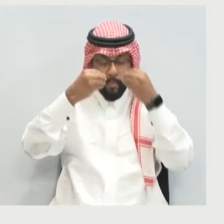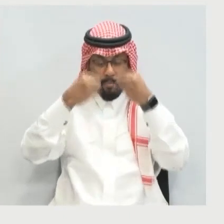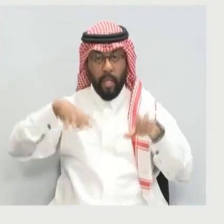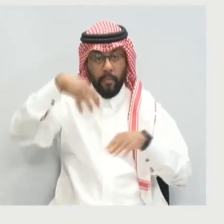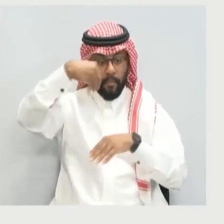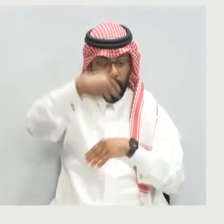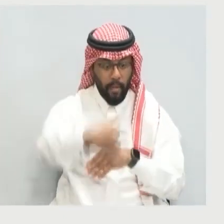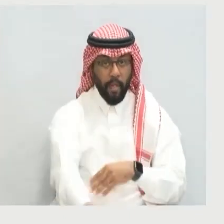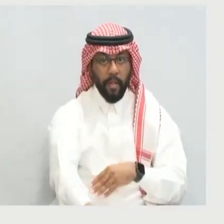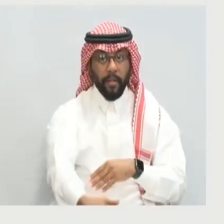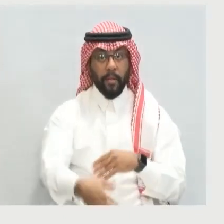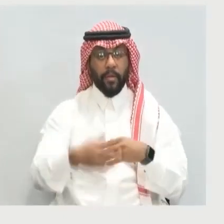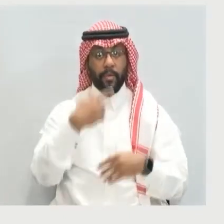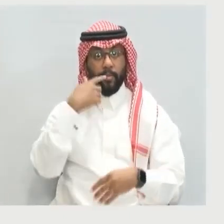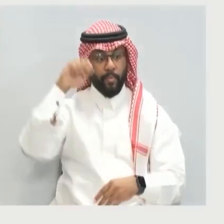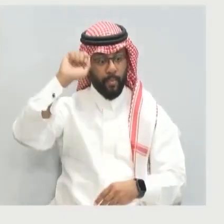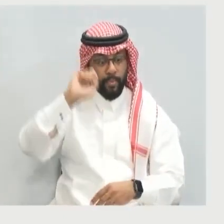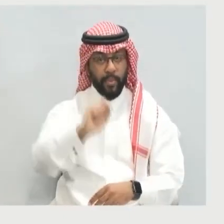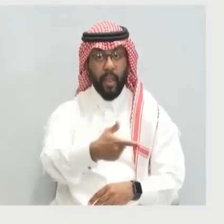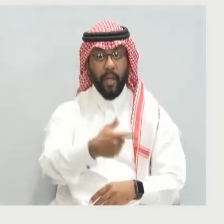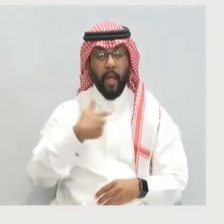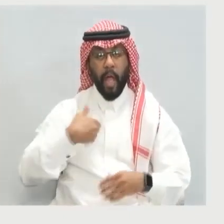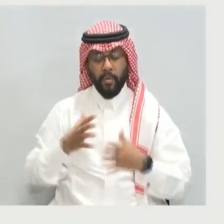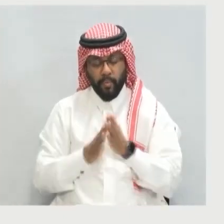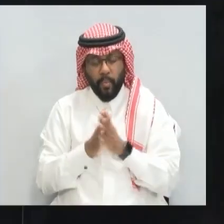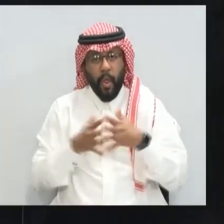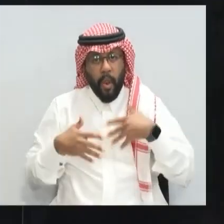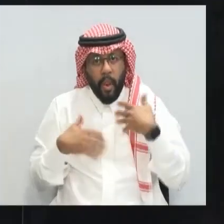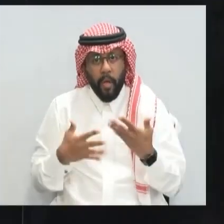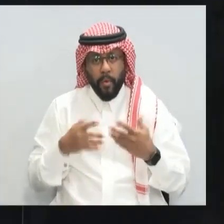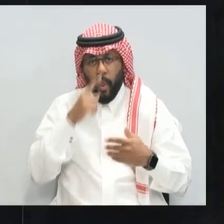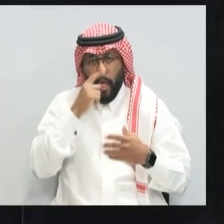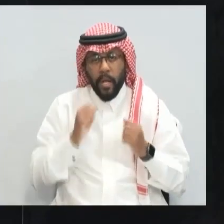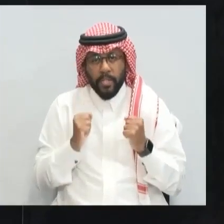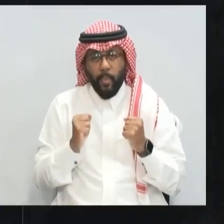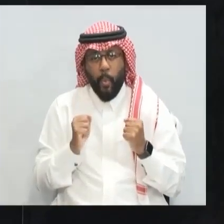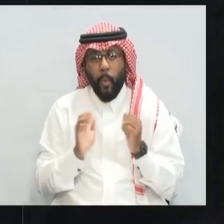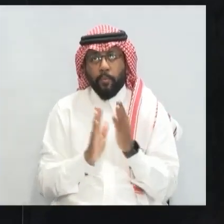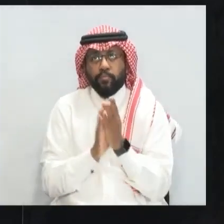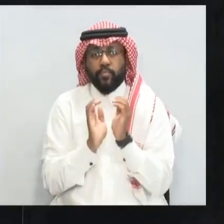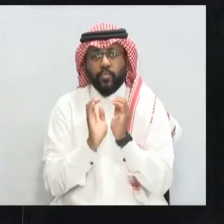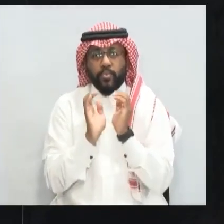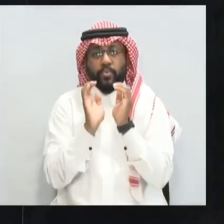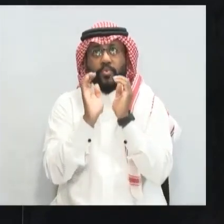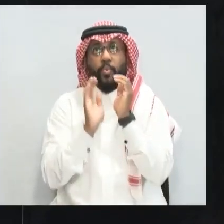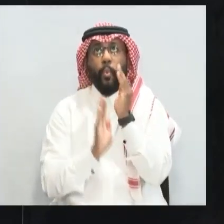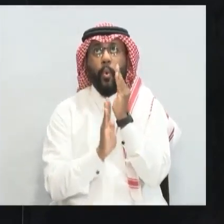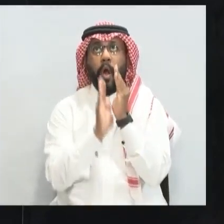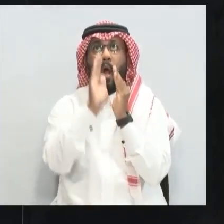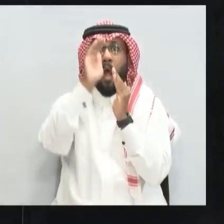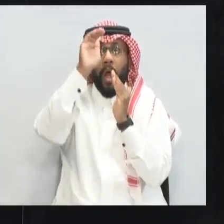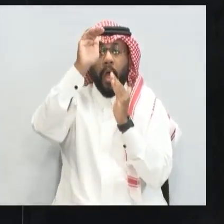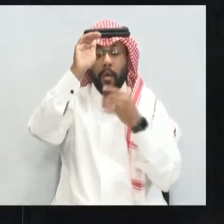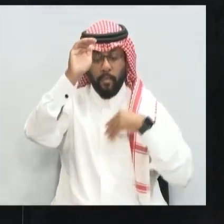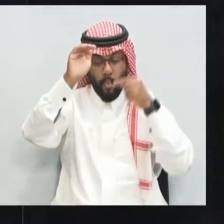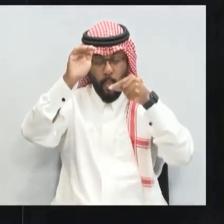ينزل الى اسفل عندما اقوم بدفع شيء الى الاعلى فانا احتاج الى قوه اكبر وطاقه اكبر عندما اتركه